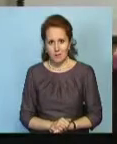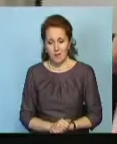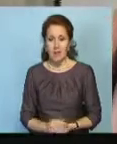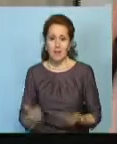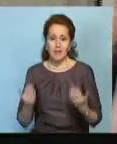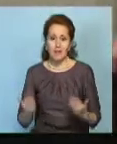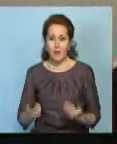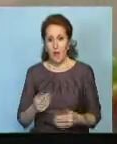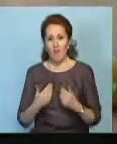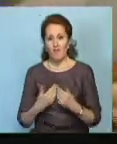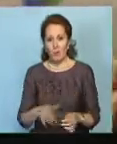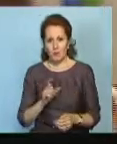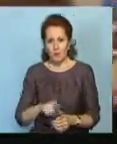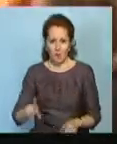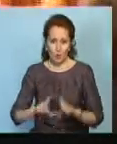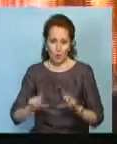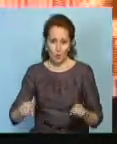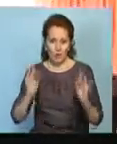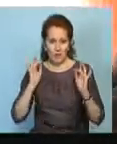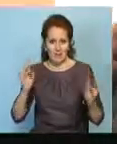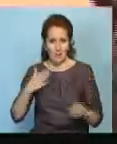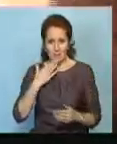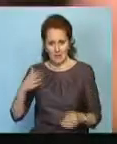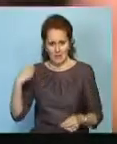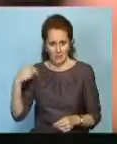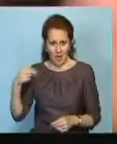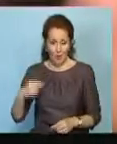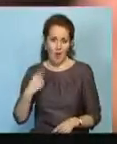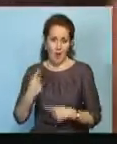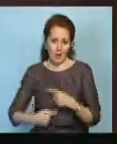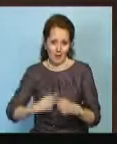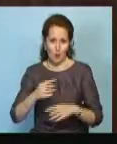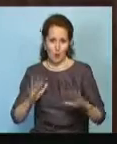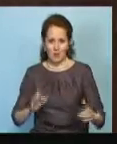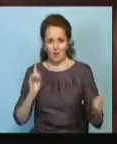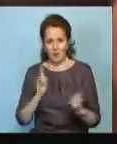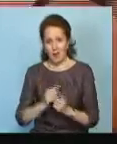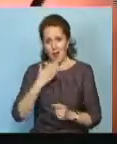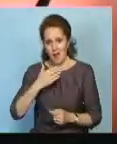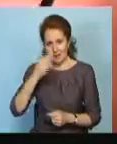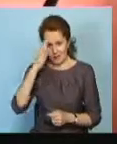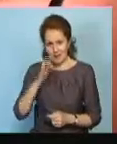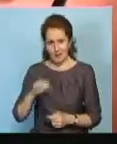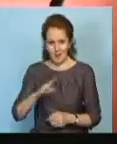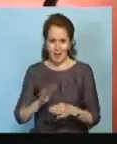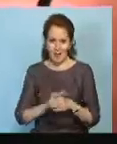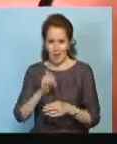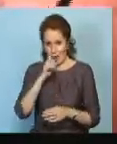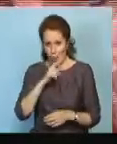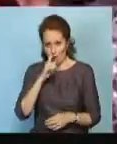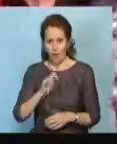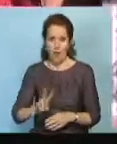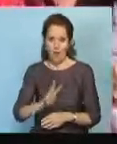Сегодня для выпускников школ прозвенит последний звонок. Традиционным местом встречи всех выпускников станет летний сад имени Горького. Там в 2 часа дня